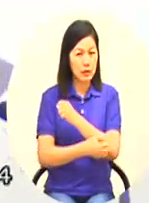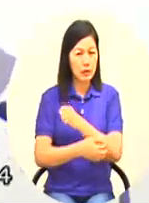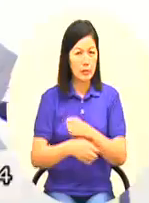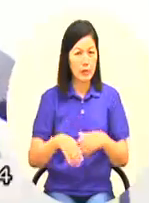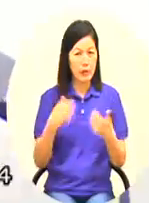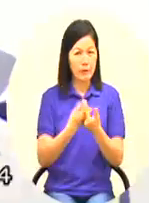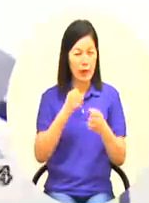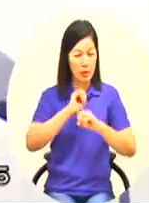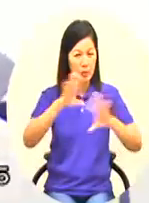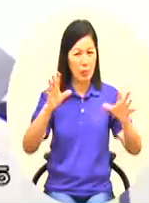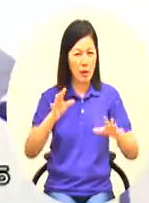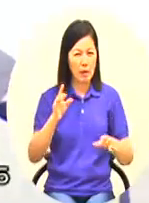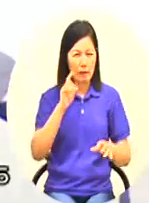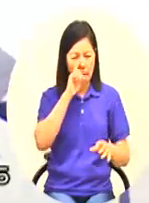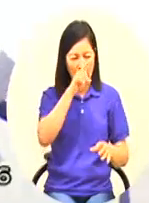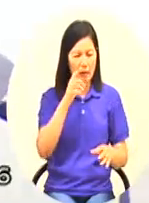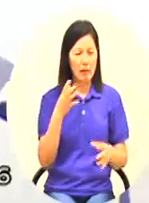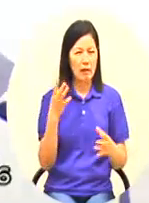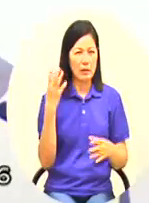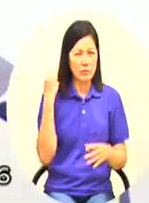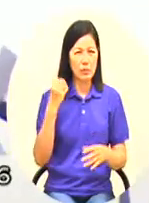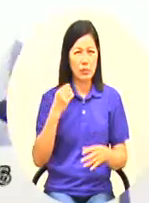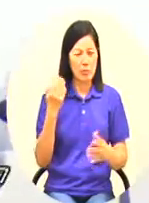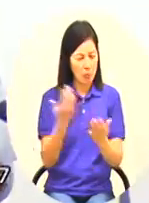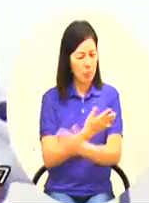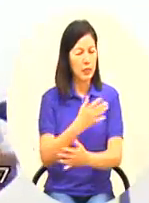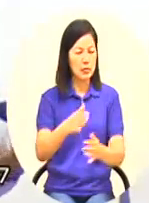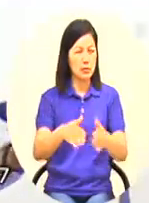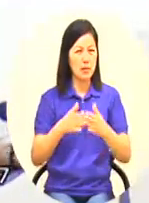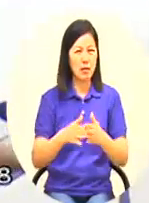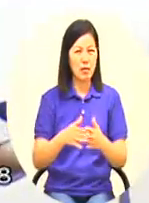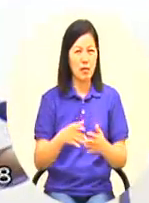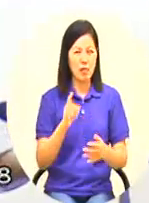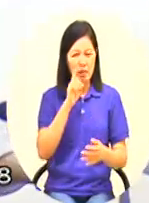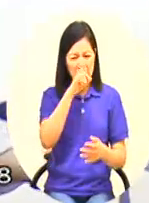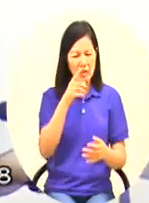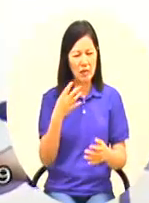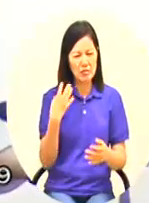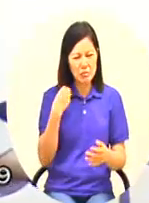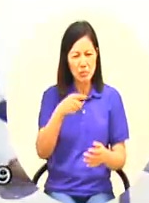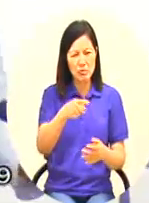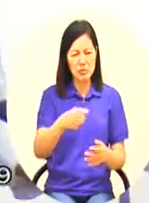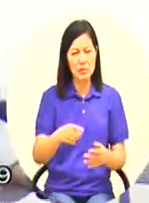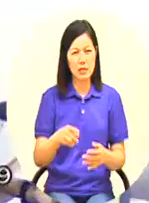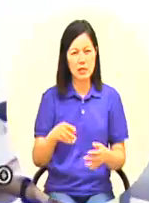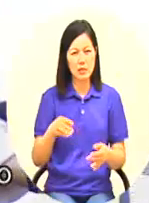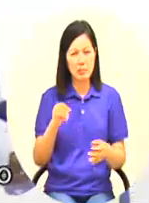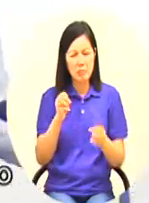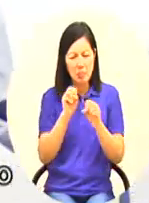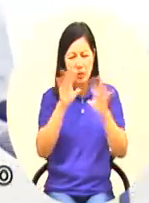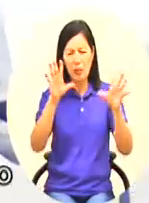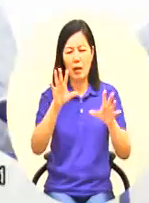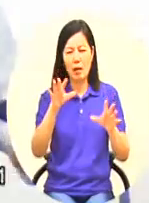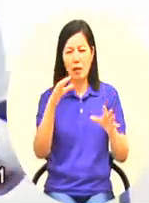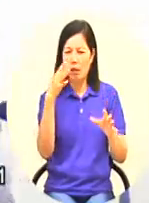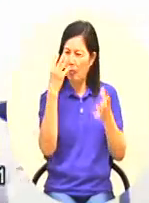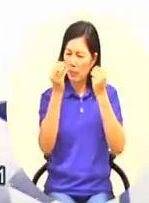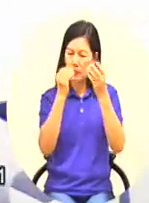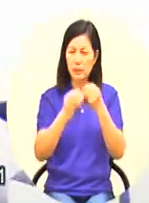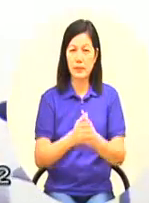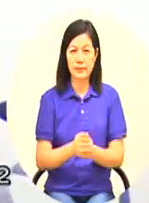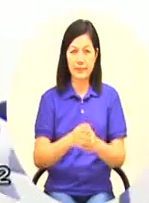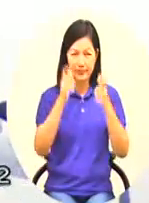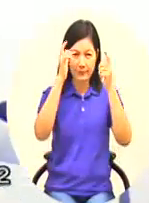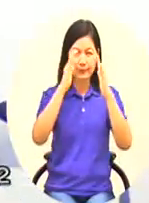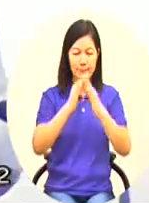旧了，就应该 要把它汰换掉。穿的太旧，其实它的效果也不大。那出来我们高雄市的整个这种清